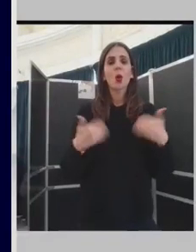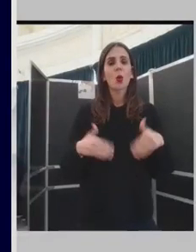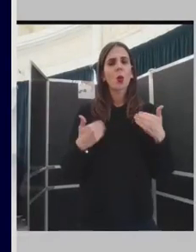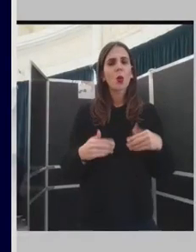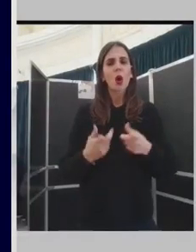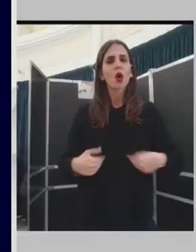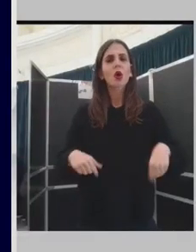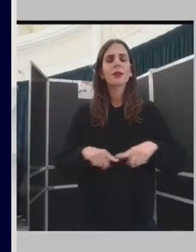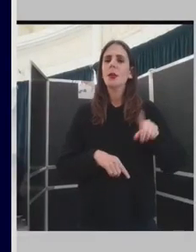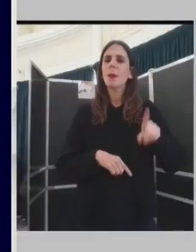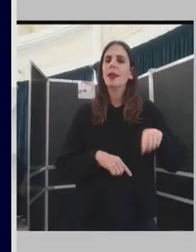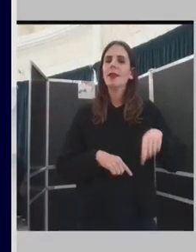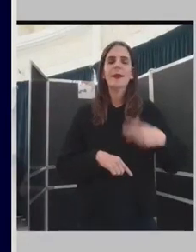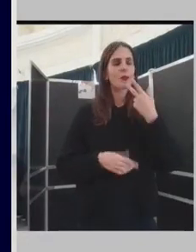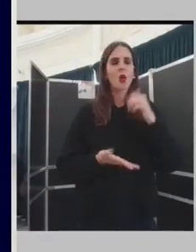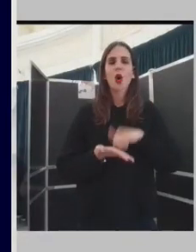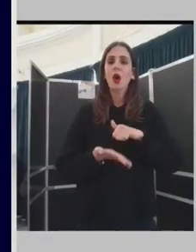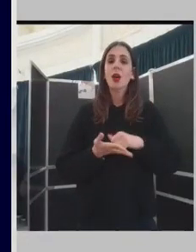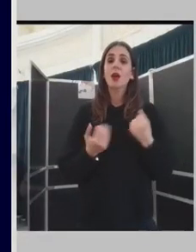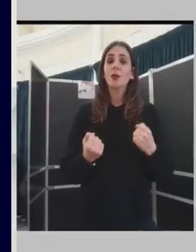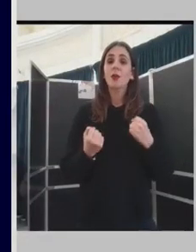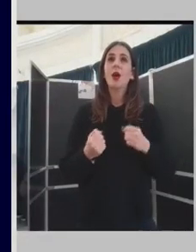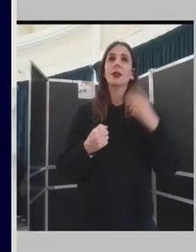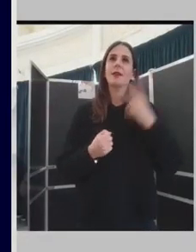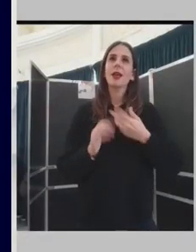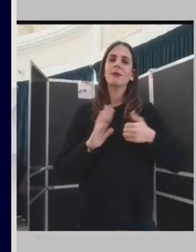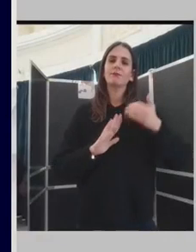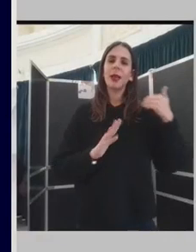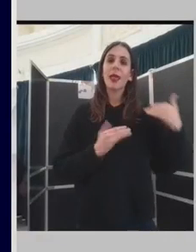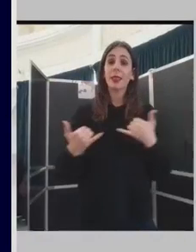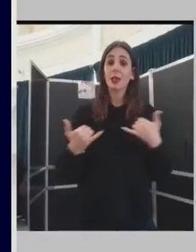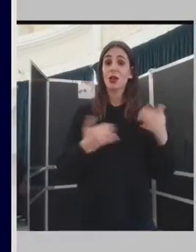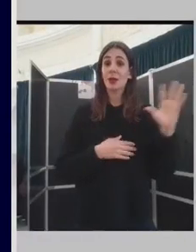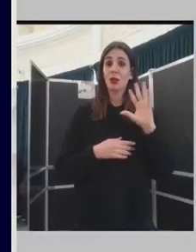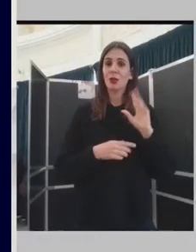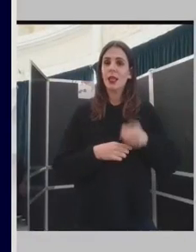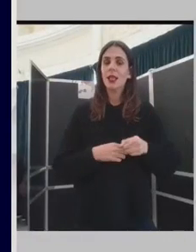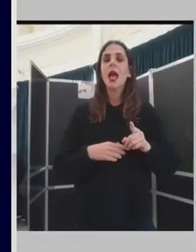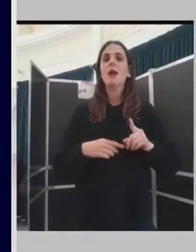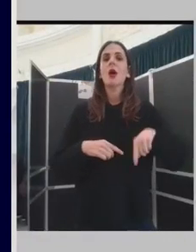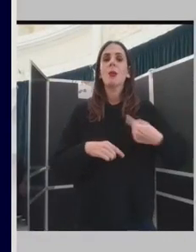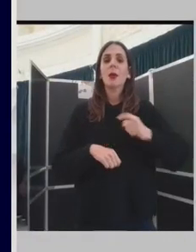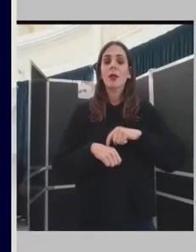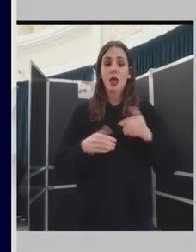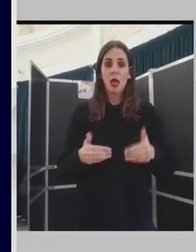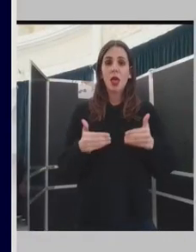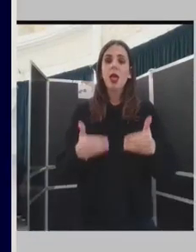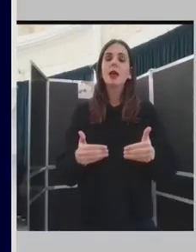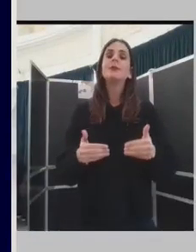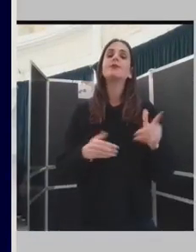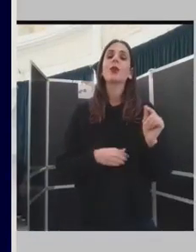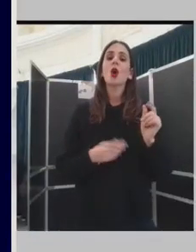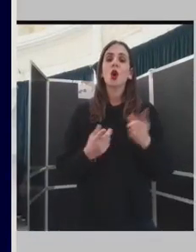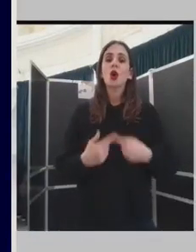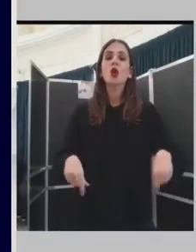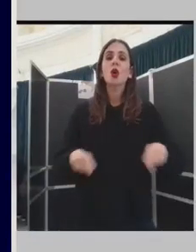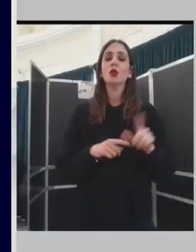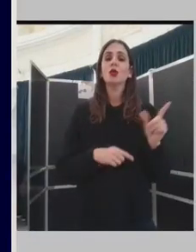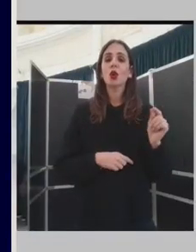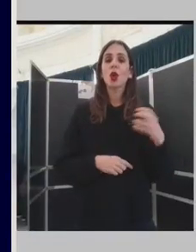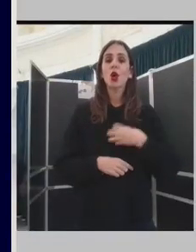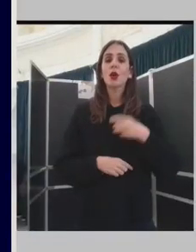avrebbe dovuto essere fatto a dicembre, poi è stato rimandato per una serie di ragioni, e con la Commissione da lei presieduta insieme